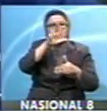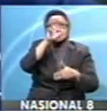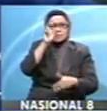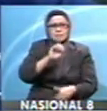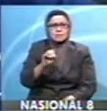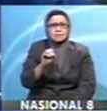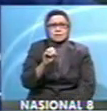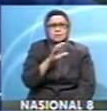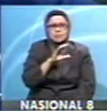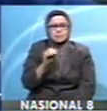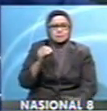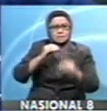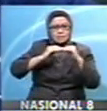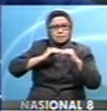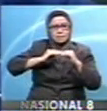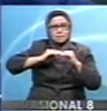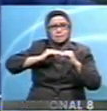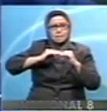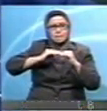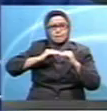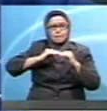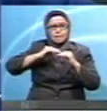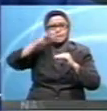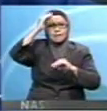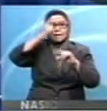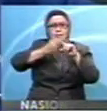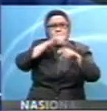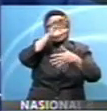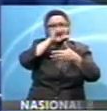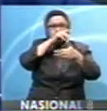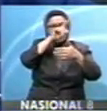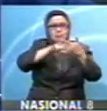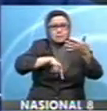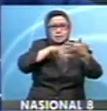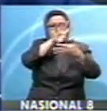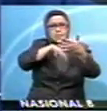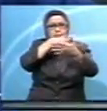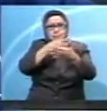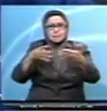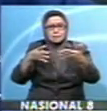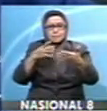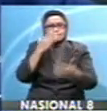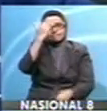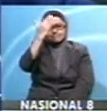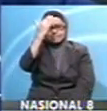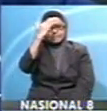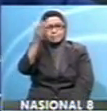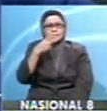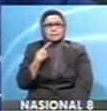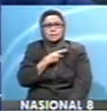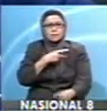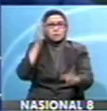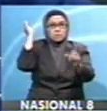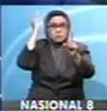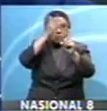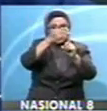dah lebih daripadaah shedule jadi Alhamdulillah dan kita harap target kita